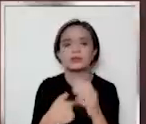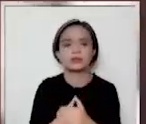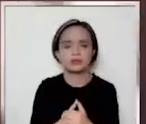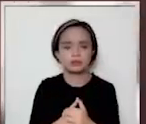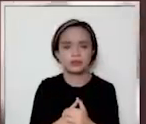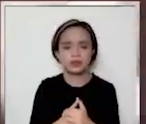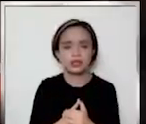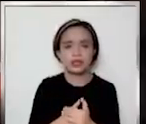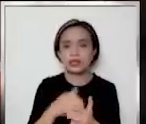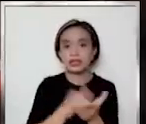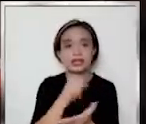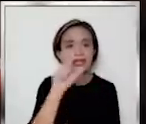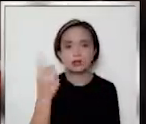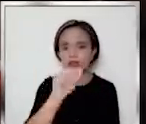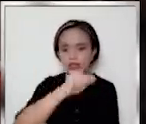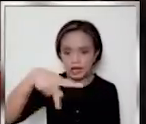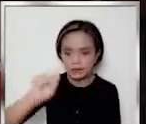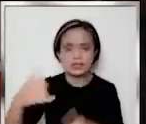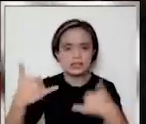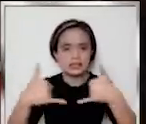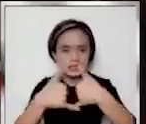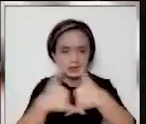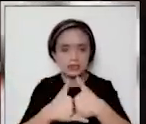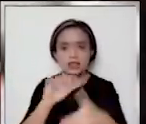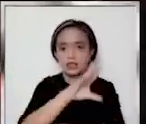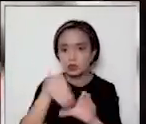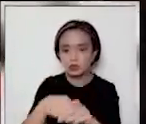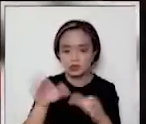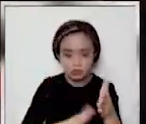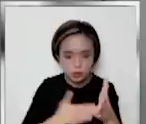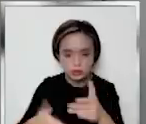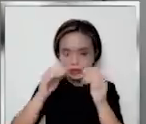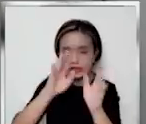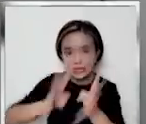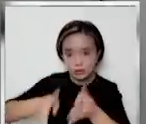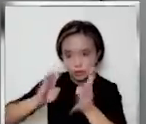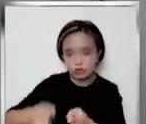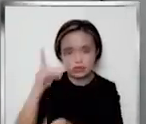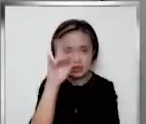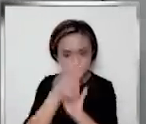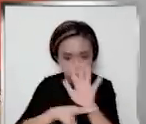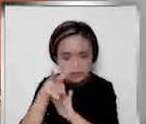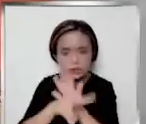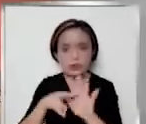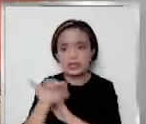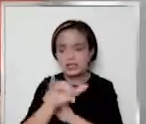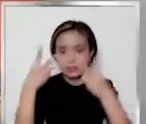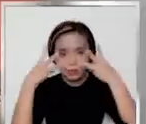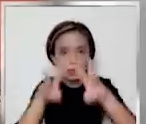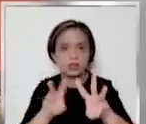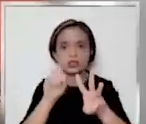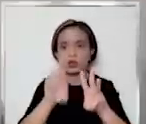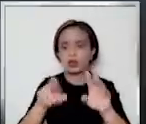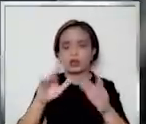lang yan mga apps at games, kasama rin ang digital music and video downloads pati streaming. Gayon din ang mga online course o webinars at